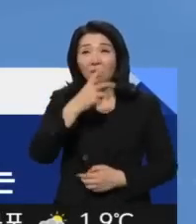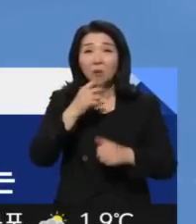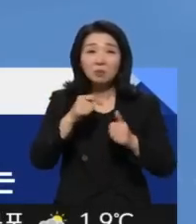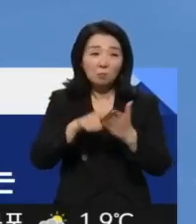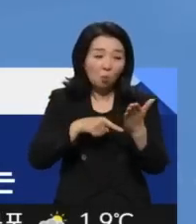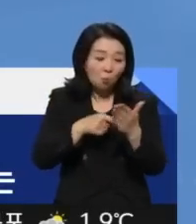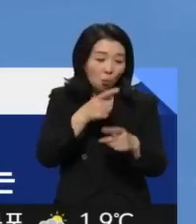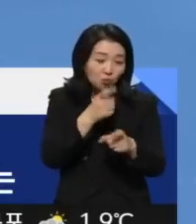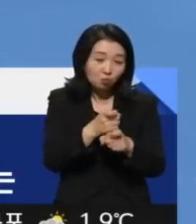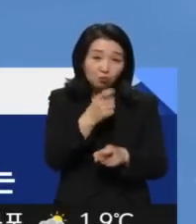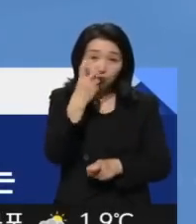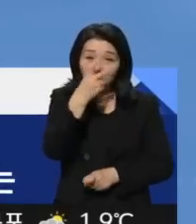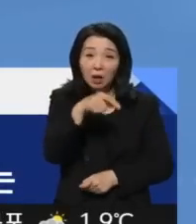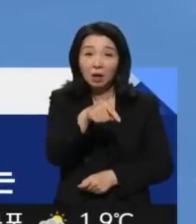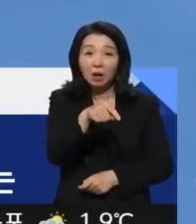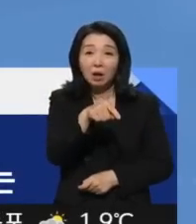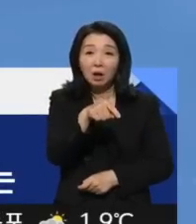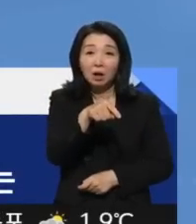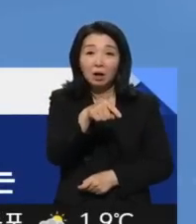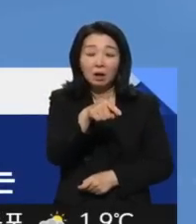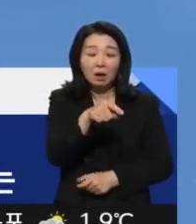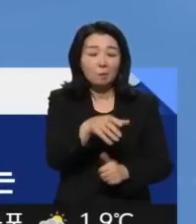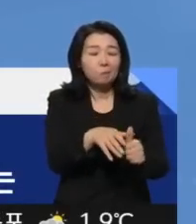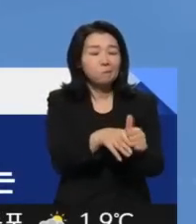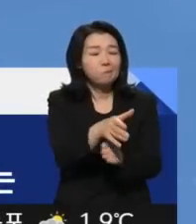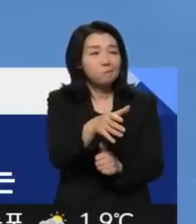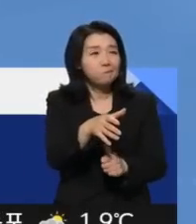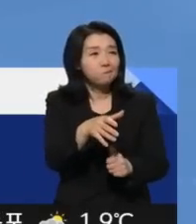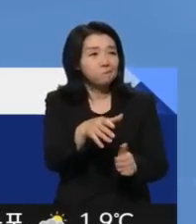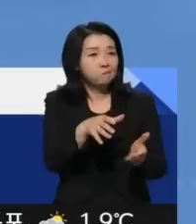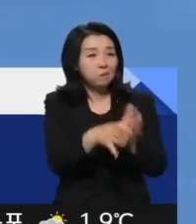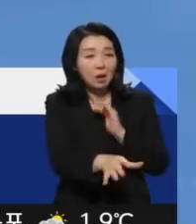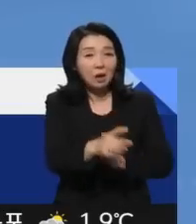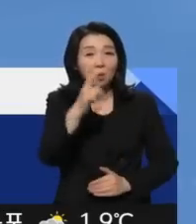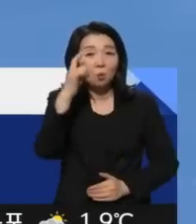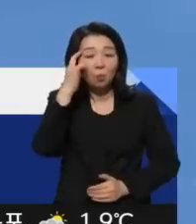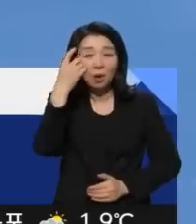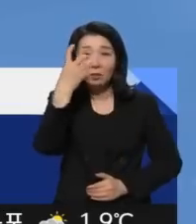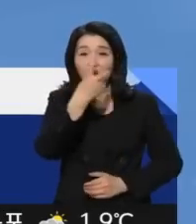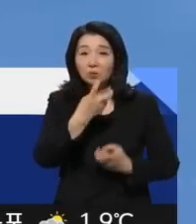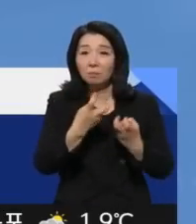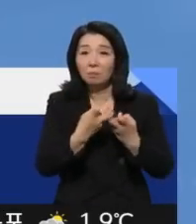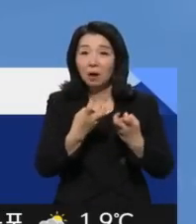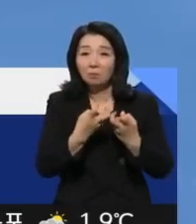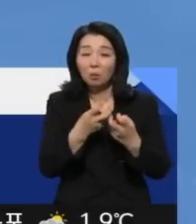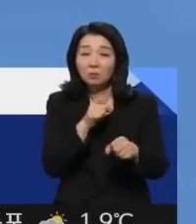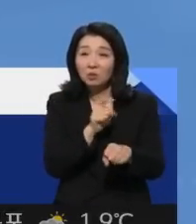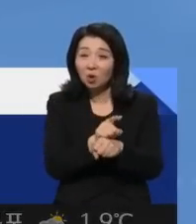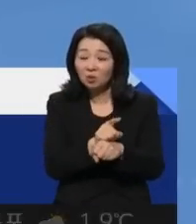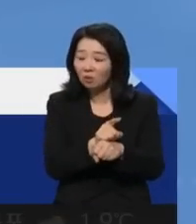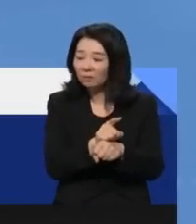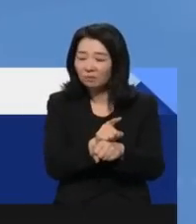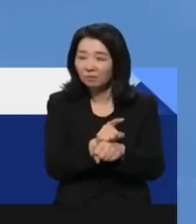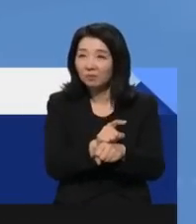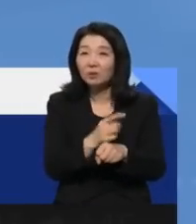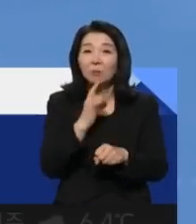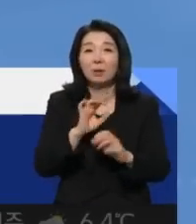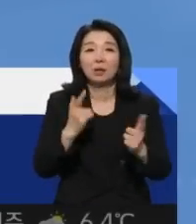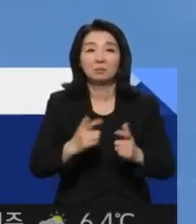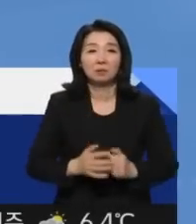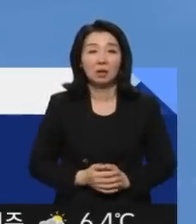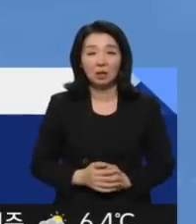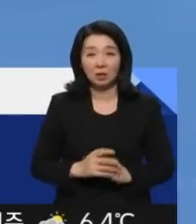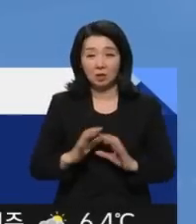보복 수사가 무도하고 잔인한 이유는 비단 수사의 방식, 성격 때문만은 아닙니다.